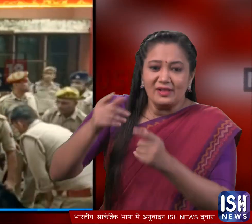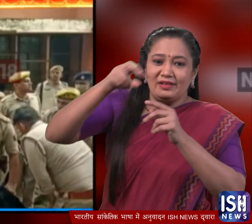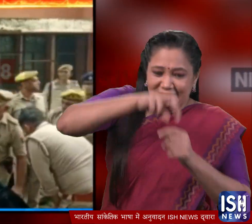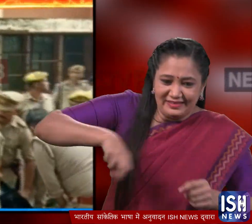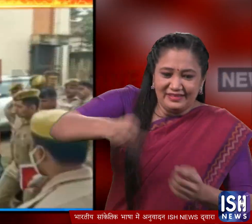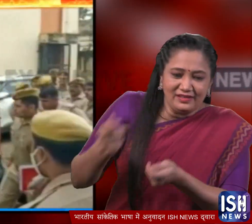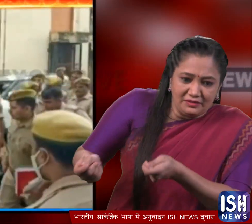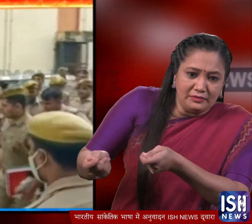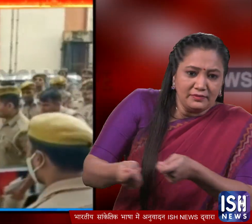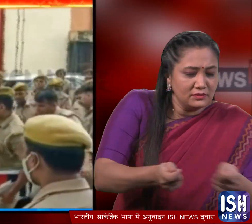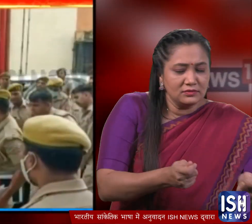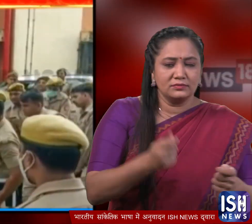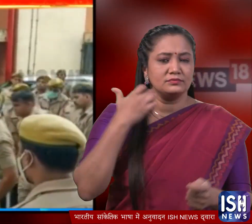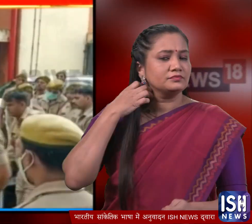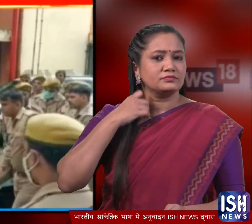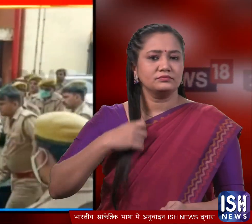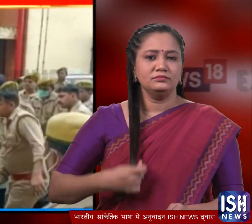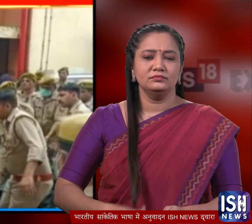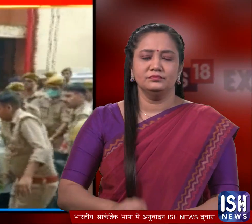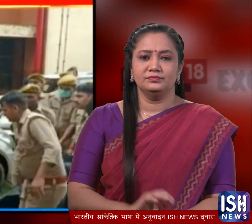की बिल्डिंग से उतरे।